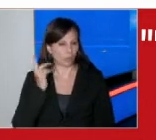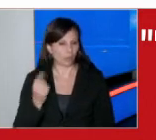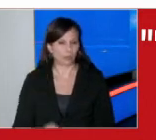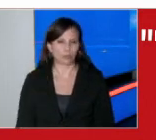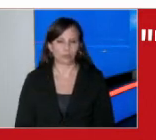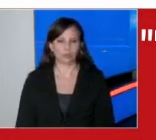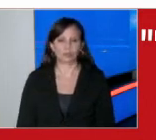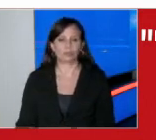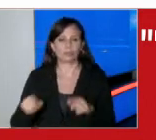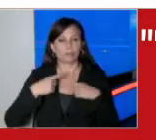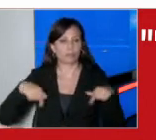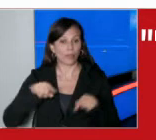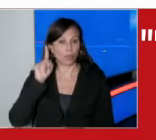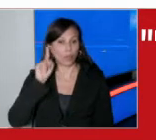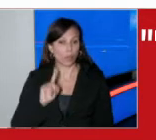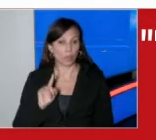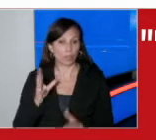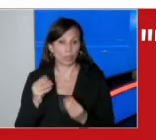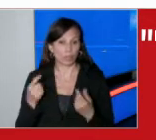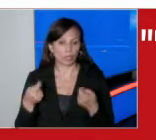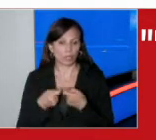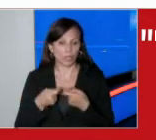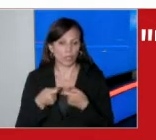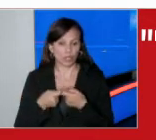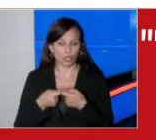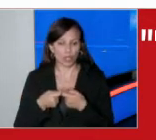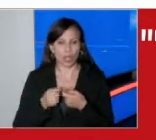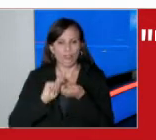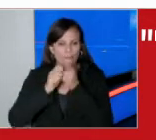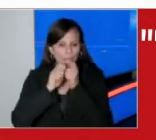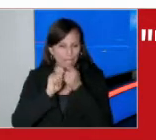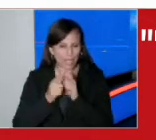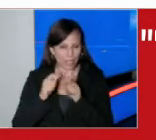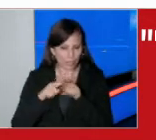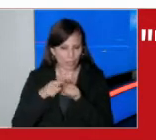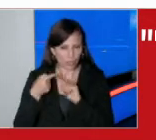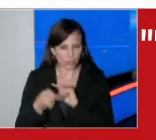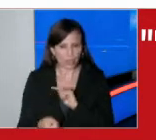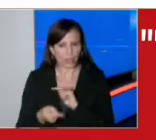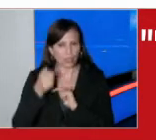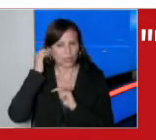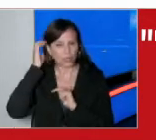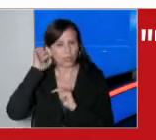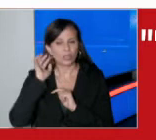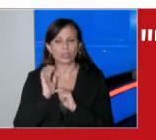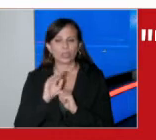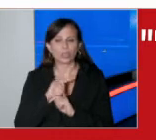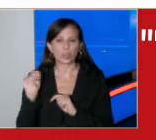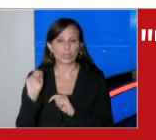אז אנחנו עוד לא יודעים הרבה לגבי הווריאנט הזה ומידת הקטלניות שלו, גם לא יודעים את הנושא של